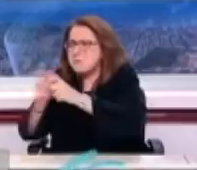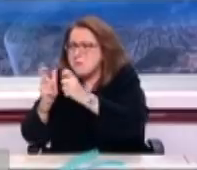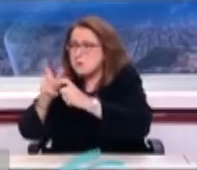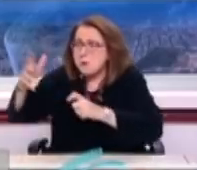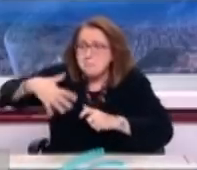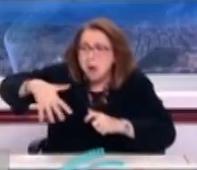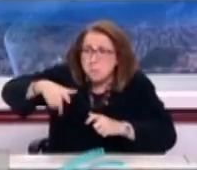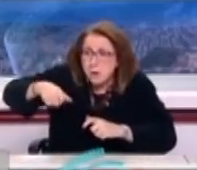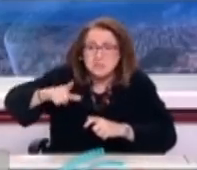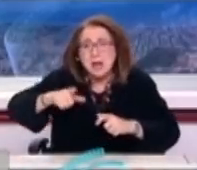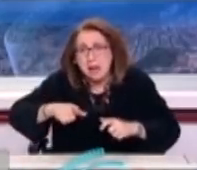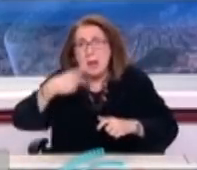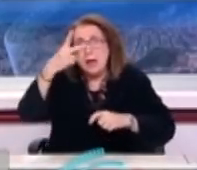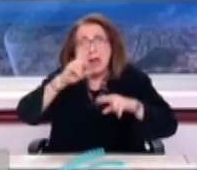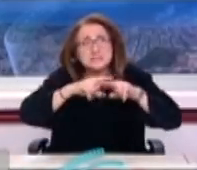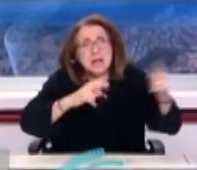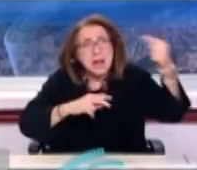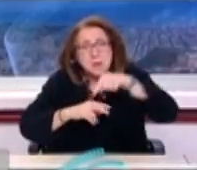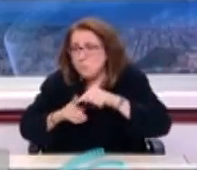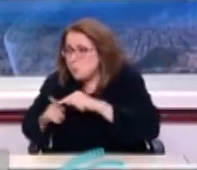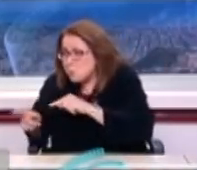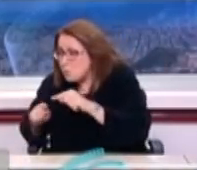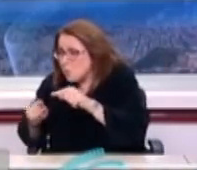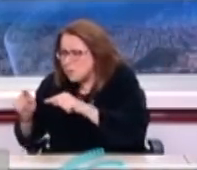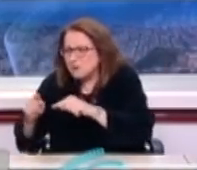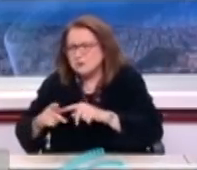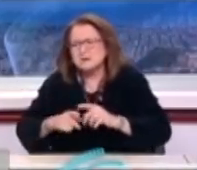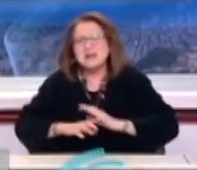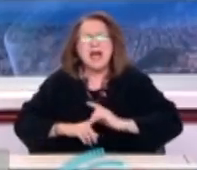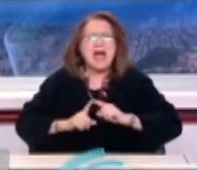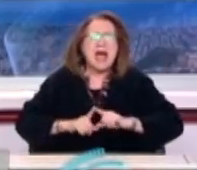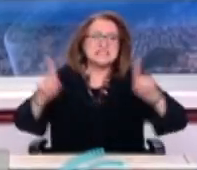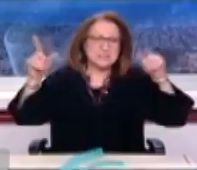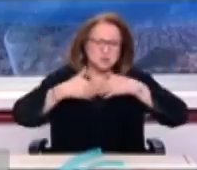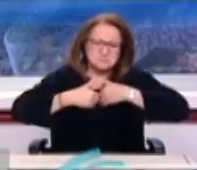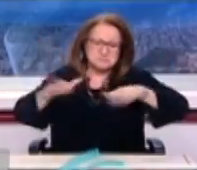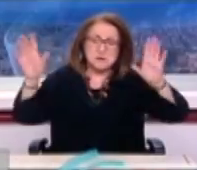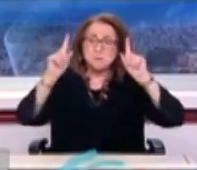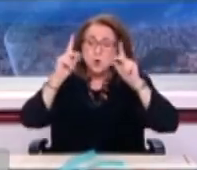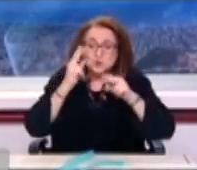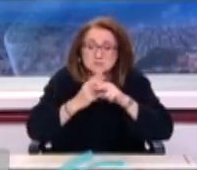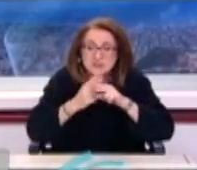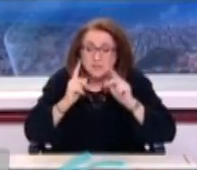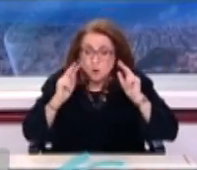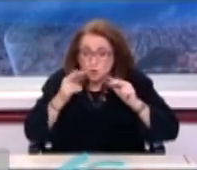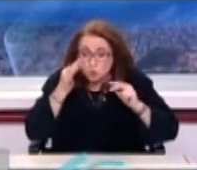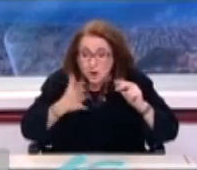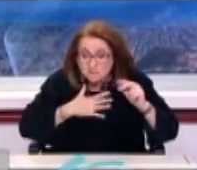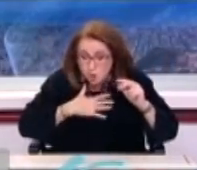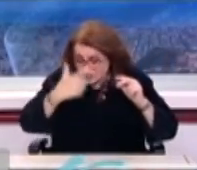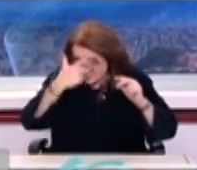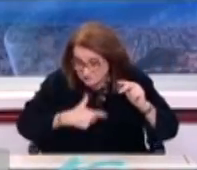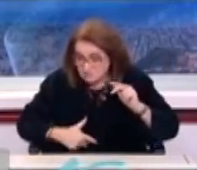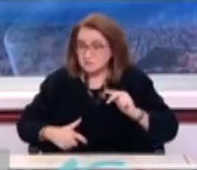της Θράκης έφτασε. Πρέπει να τηρήσουμε όλοι τα μέτρα υγιεινής όσο μπορούμε πιο αυστηρά,